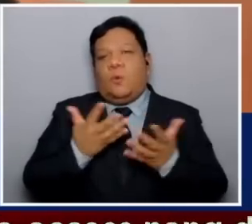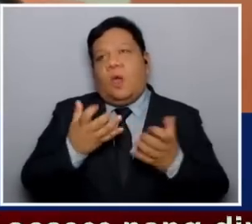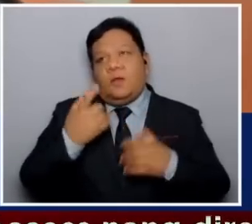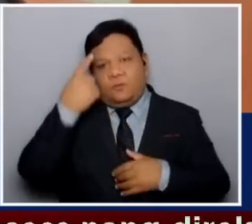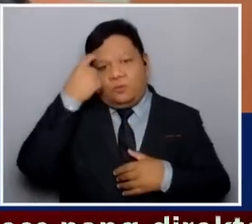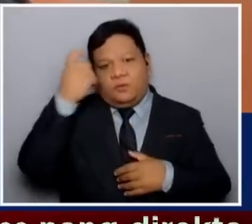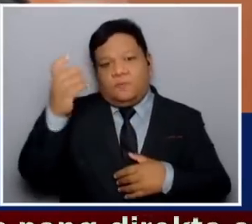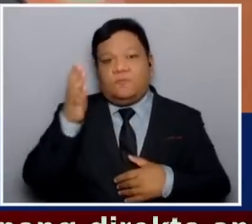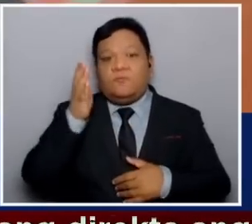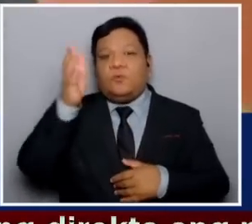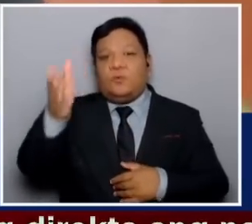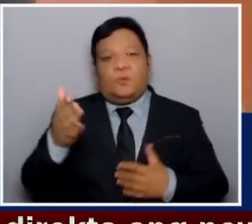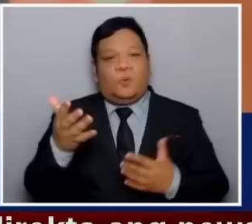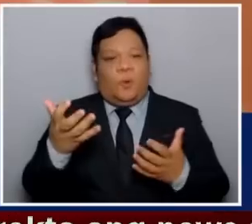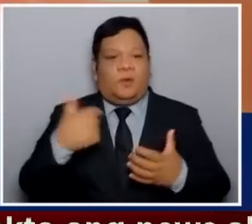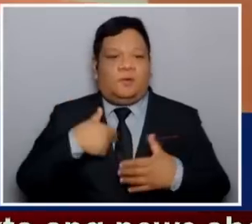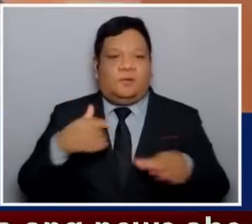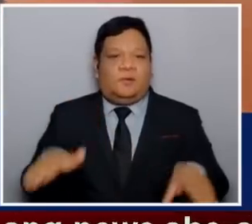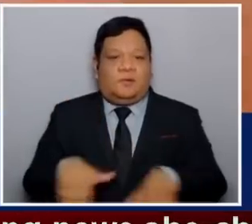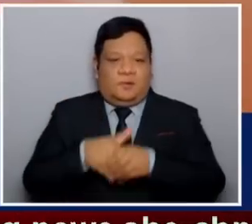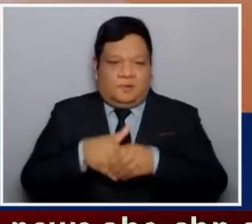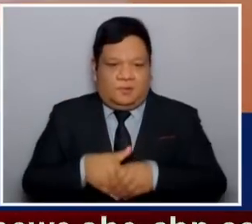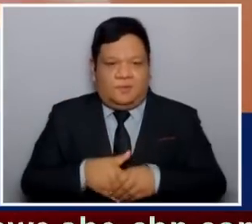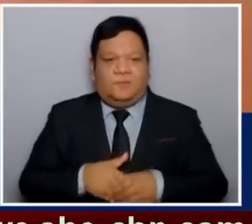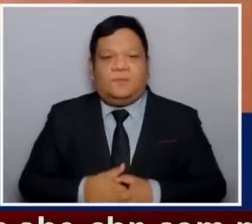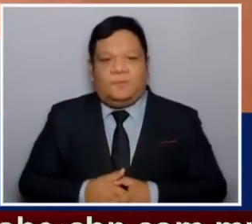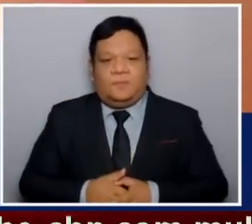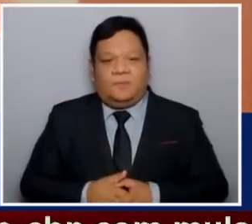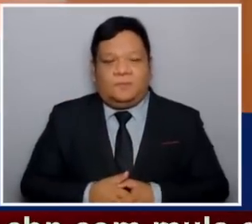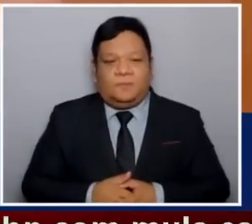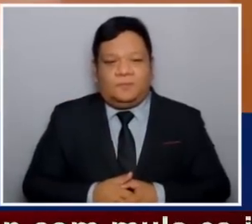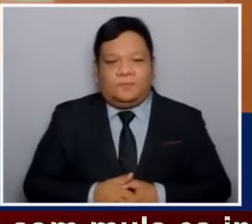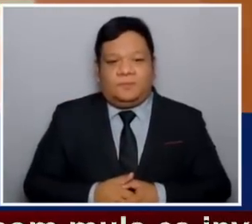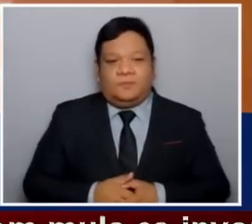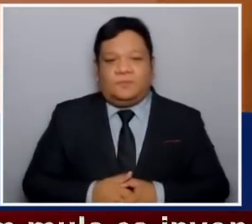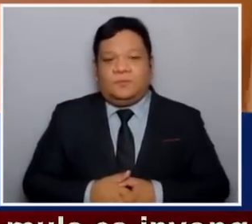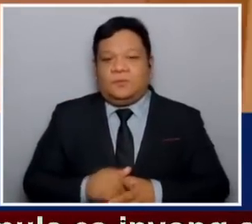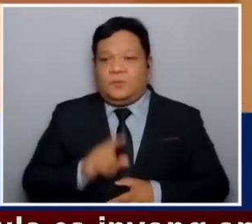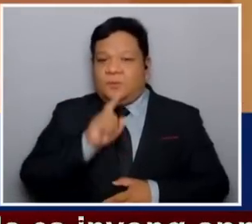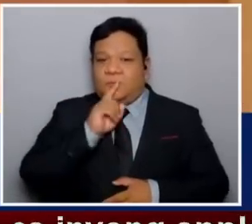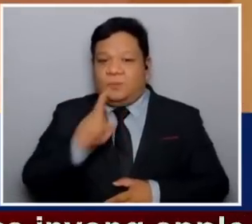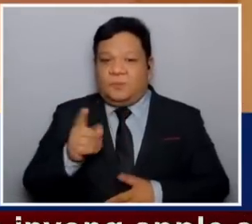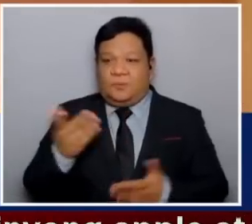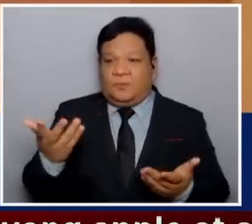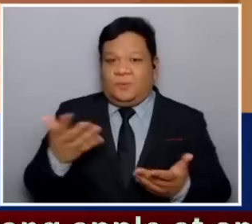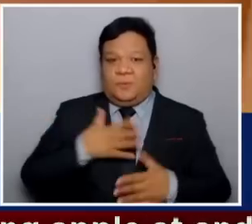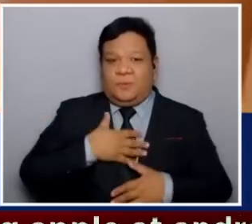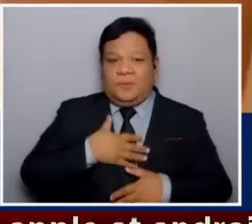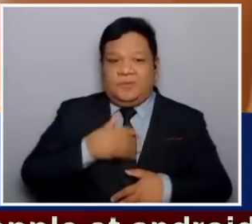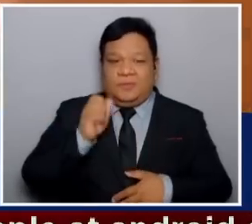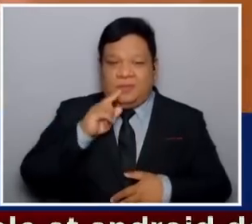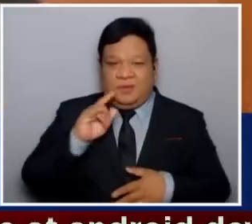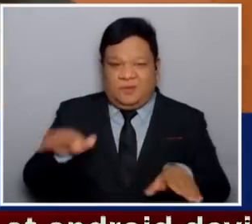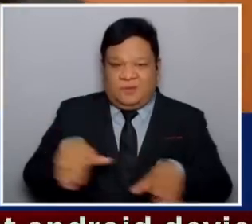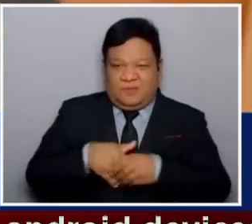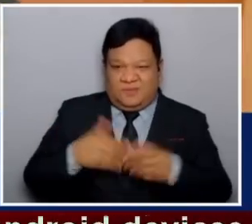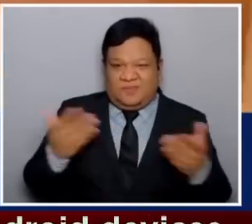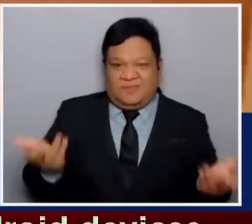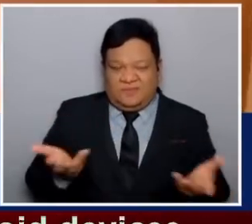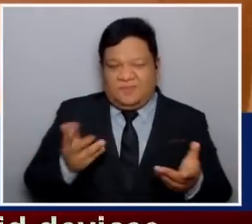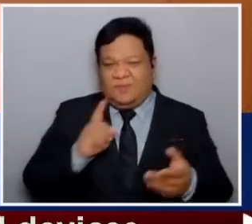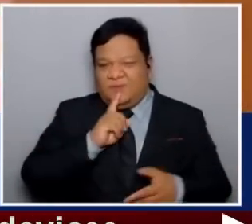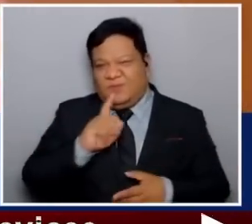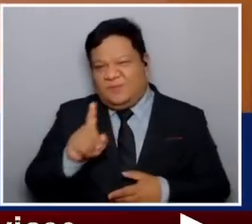day ako naman yung ikakasal. Kasi ginasal yung sister ko. I know! Sweden. I know! No, not pa ako!